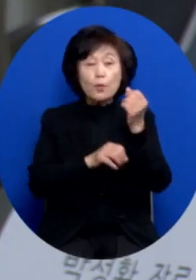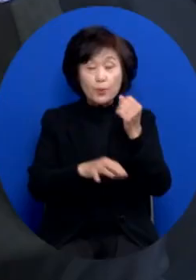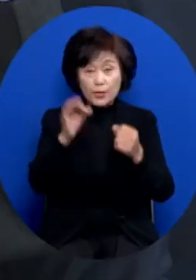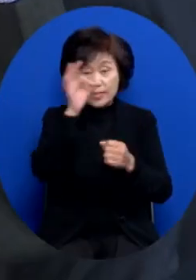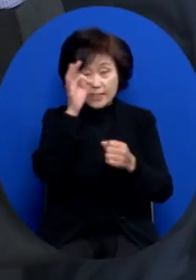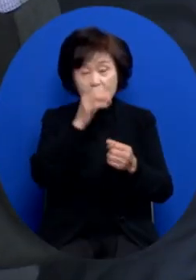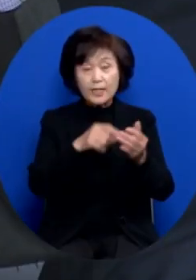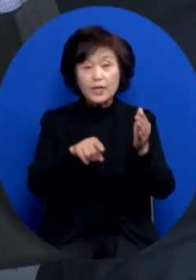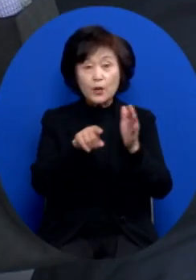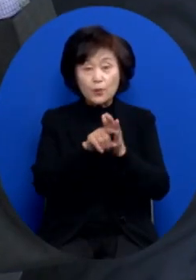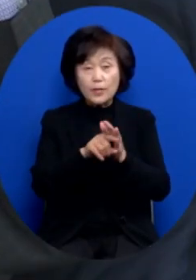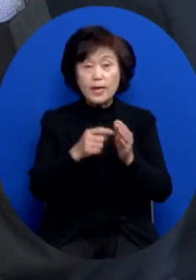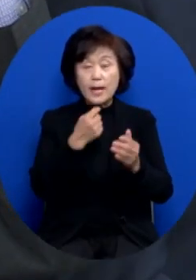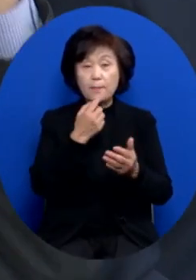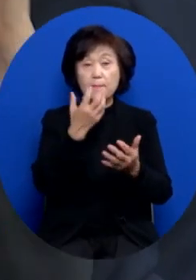감사를 정했습니다